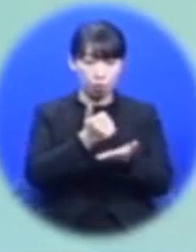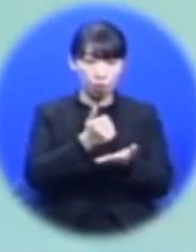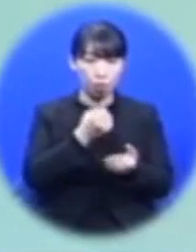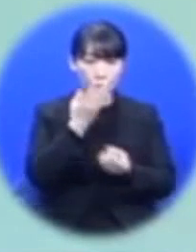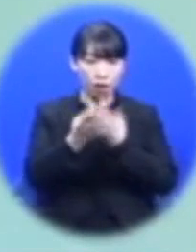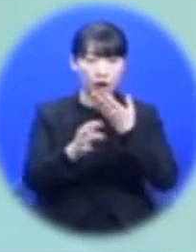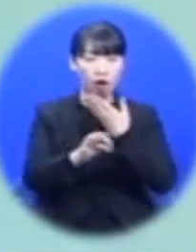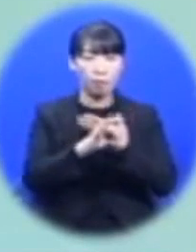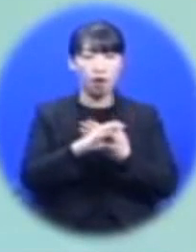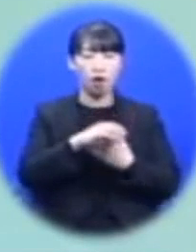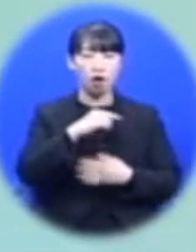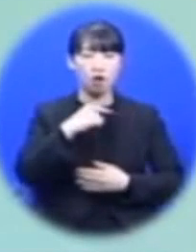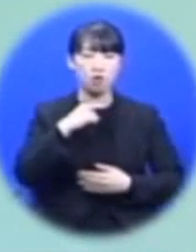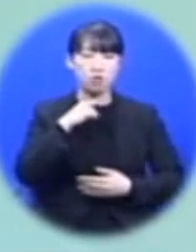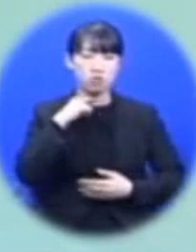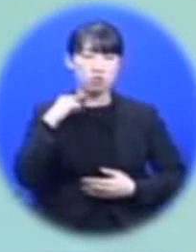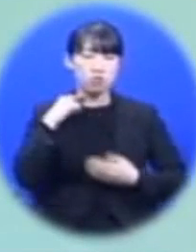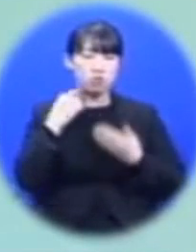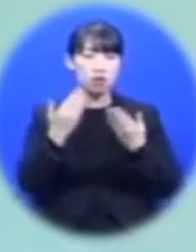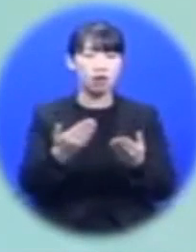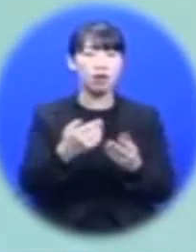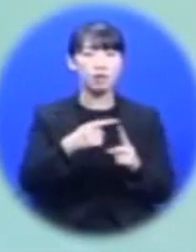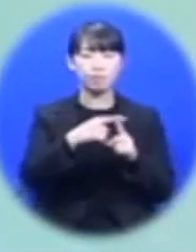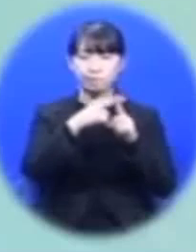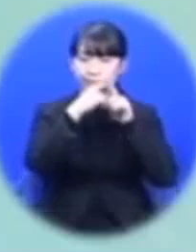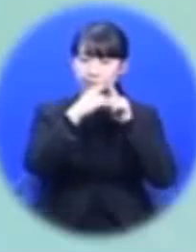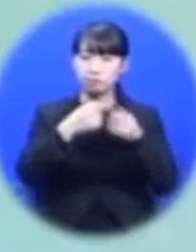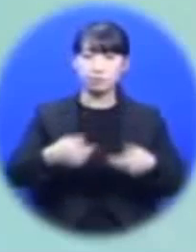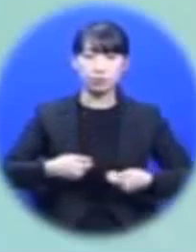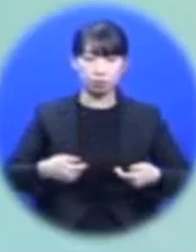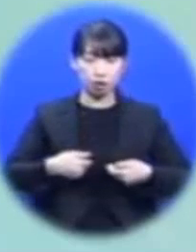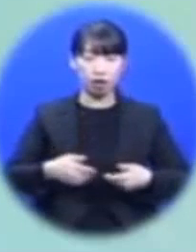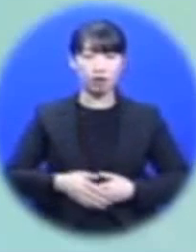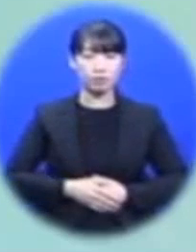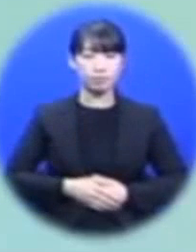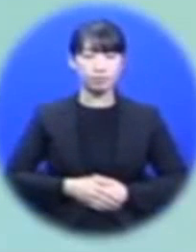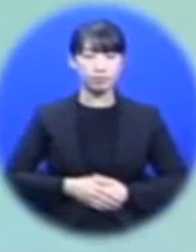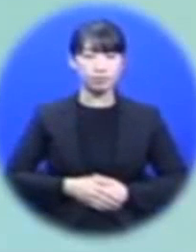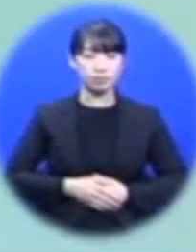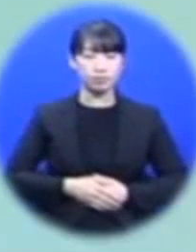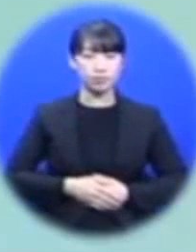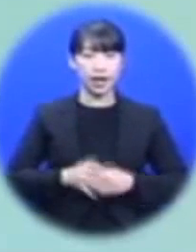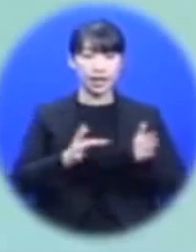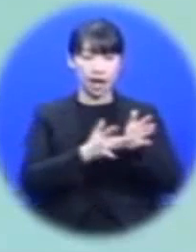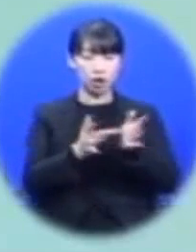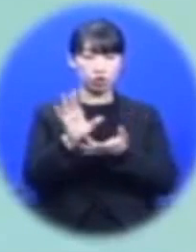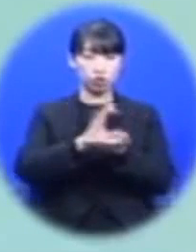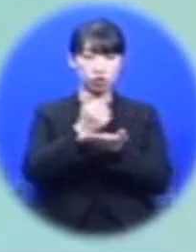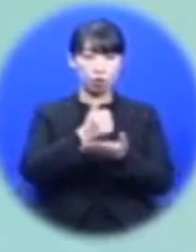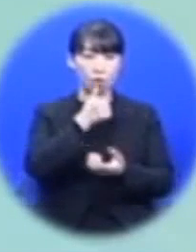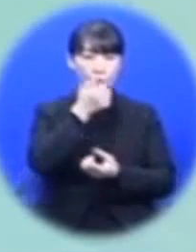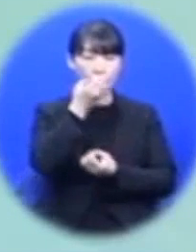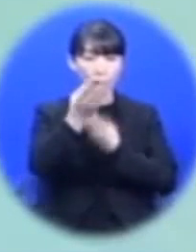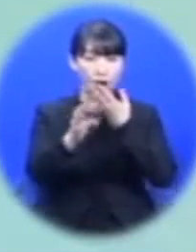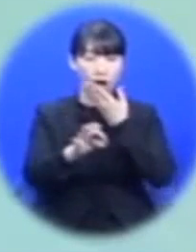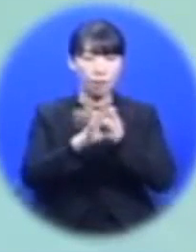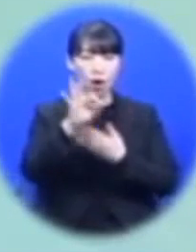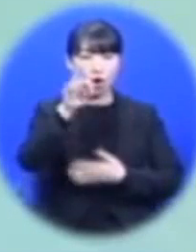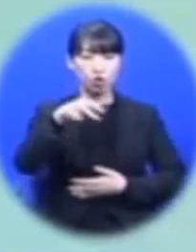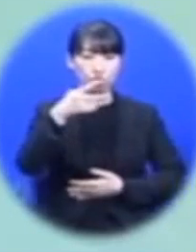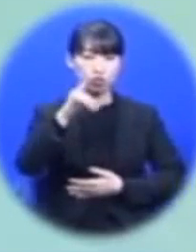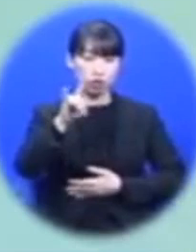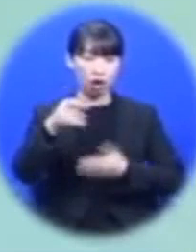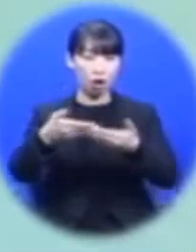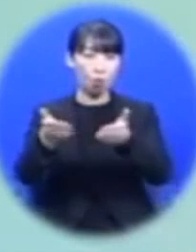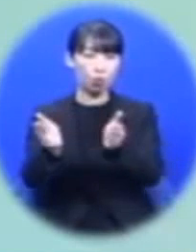됩니다 유대교 공동체에서 쫓겨납니다 예수를 그리스도라고 고백하면 더 이상 유대 공동체에서 살